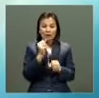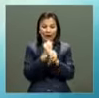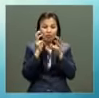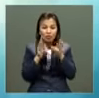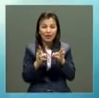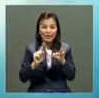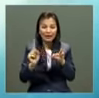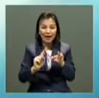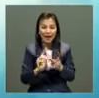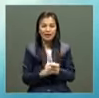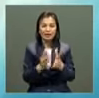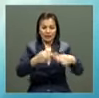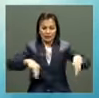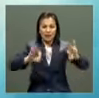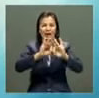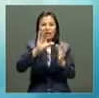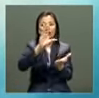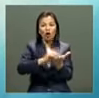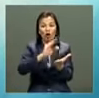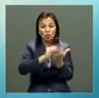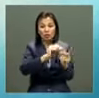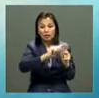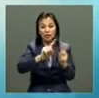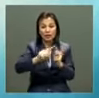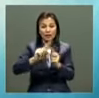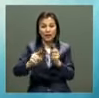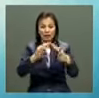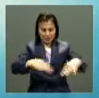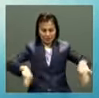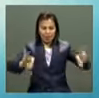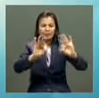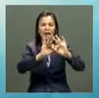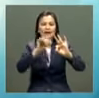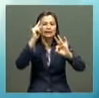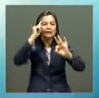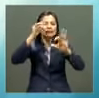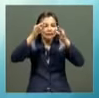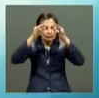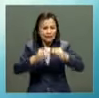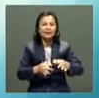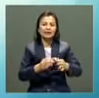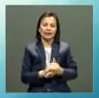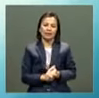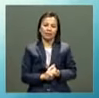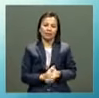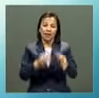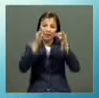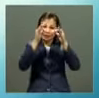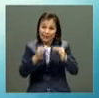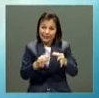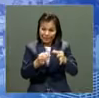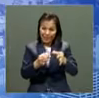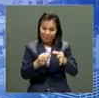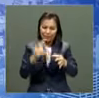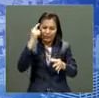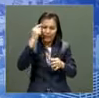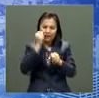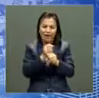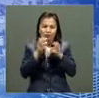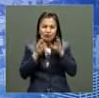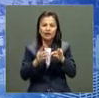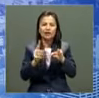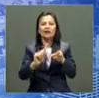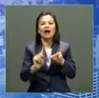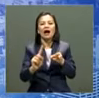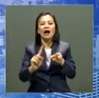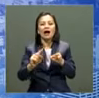ตอนนี้ข้อมูลต่างๆเหล่านี้จะเป็นตัวสำคัญในการที่จะตัดสินใจในการที่จะเดินไปข้างหน้านะครับอย่าง